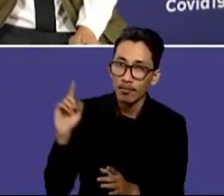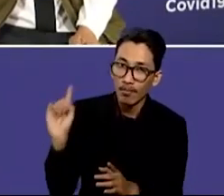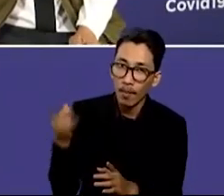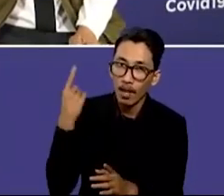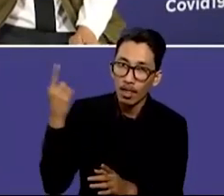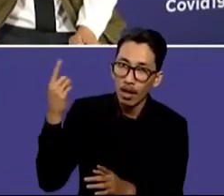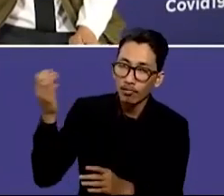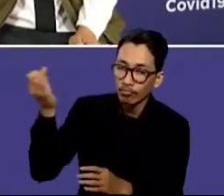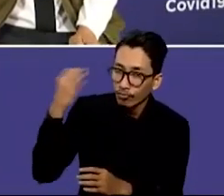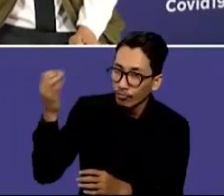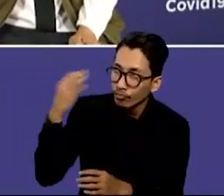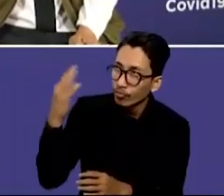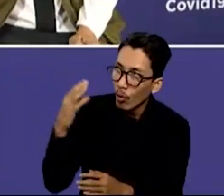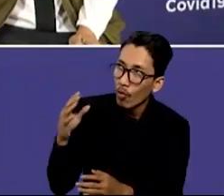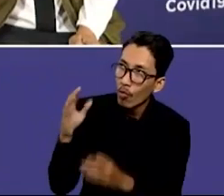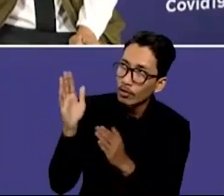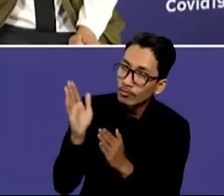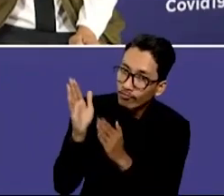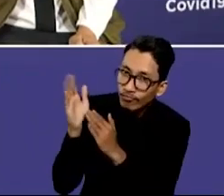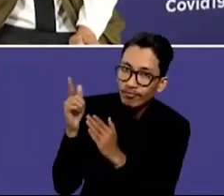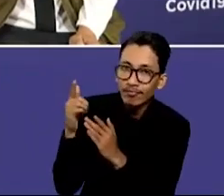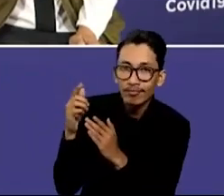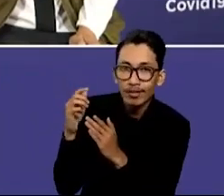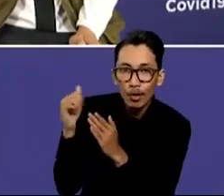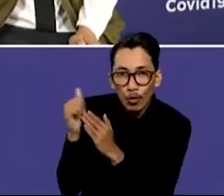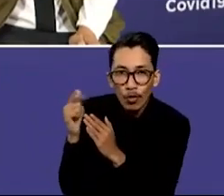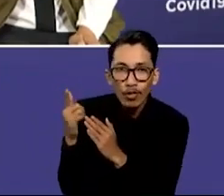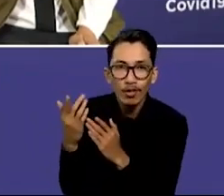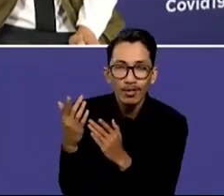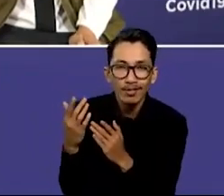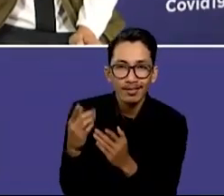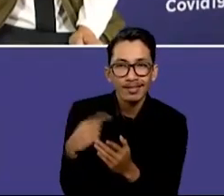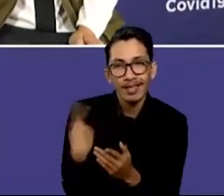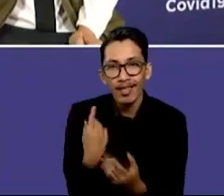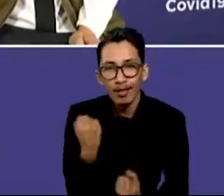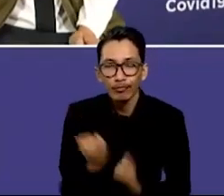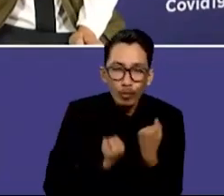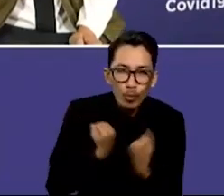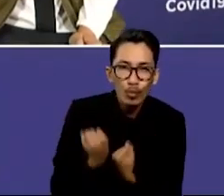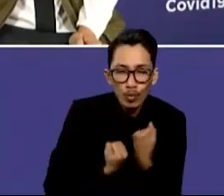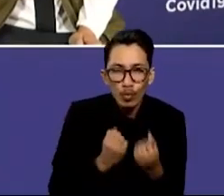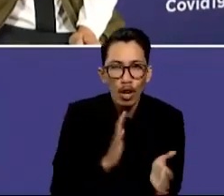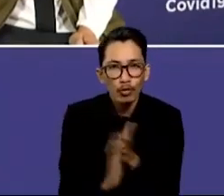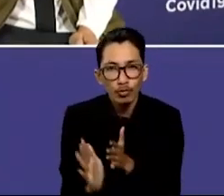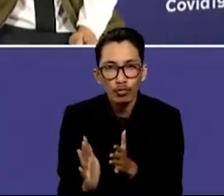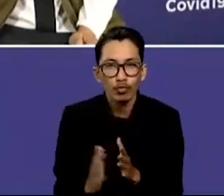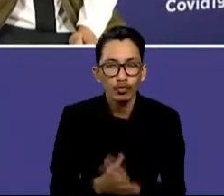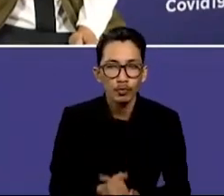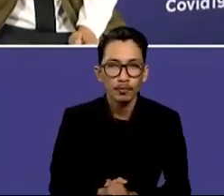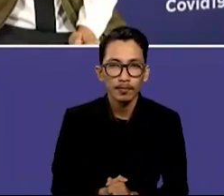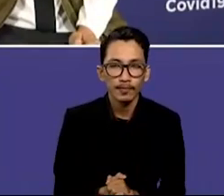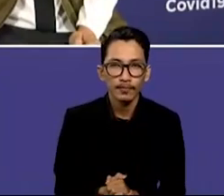arahan dari pemerintah pusat, kita segera melakukan langkah-langkah strategis dan